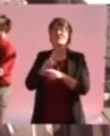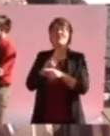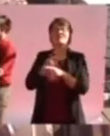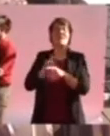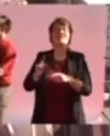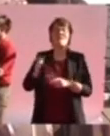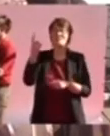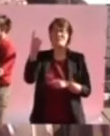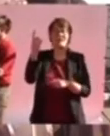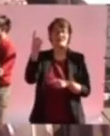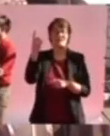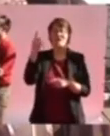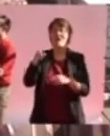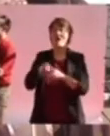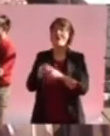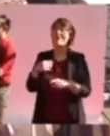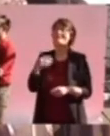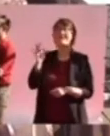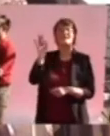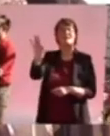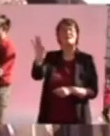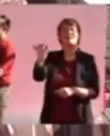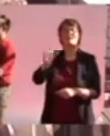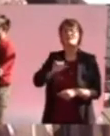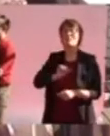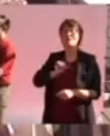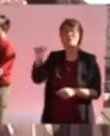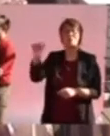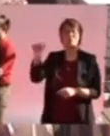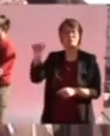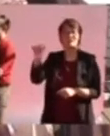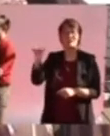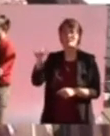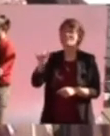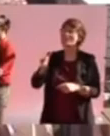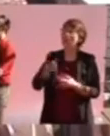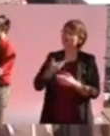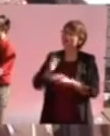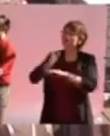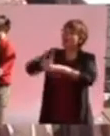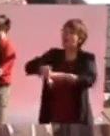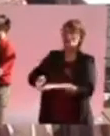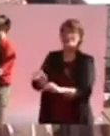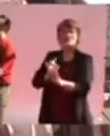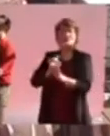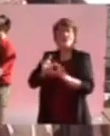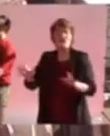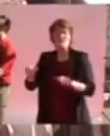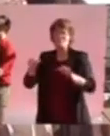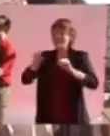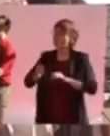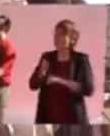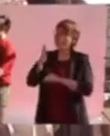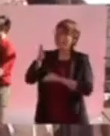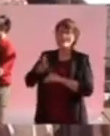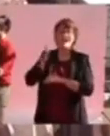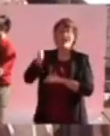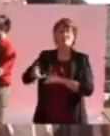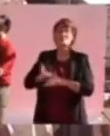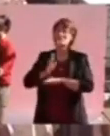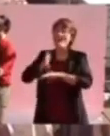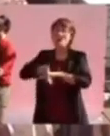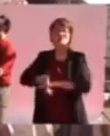riferimento di reale prossimità luoghi aperti fruibili diffusi e facilmente accessibili